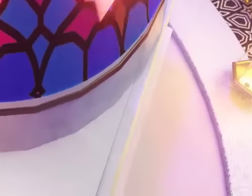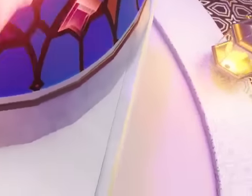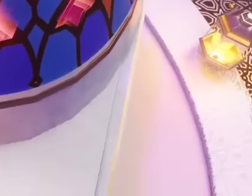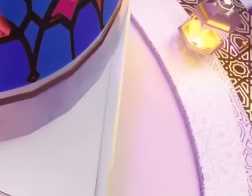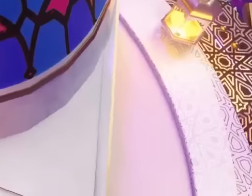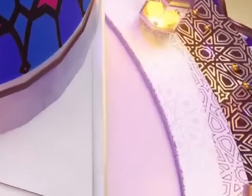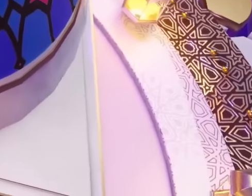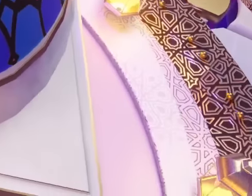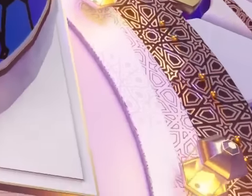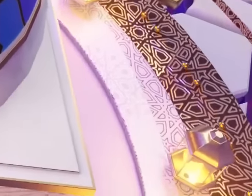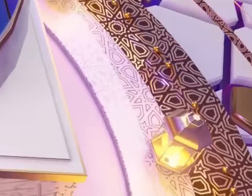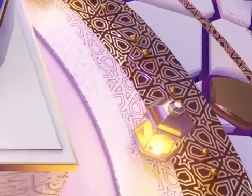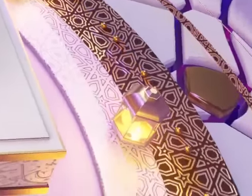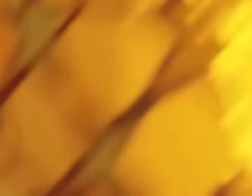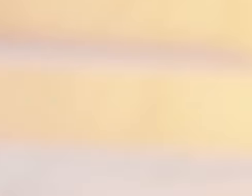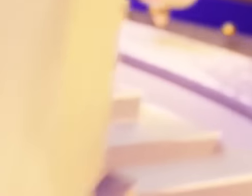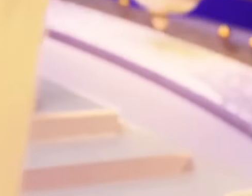ya